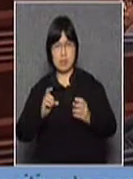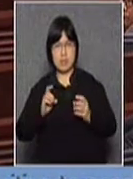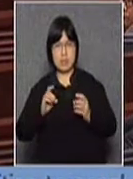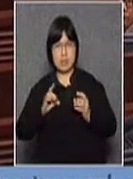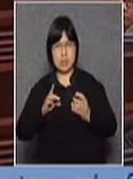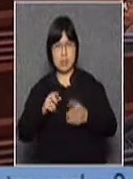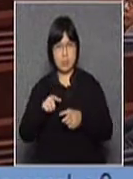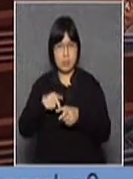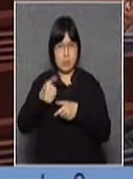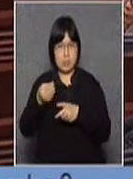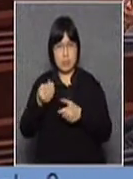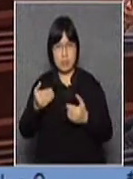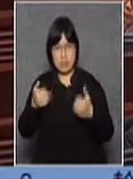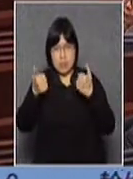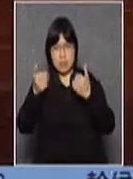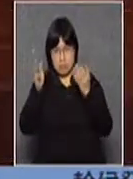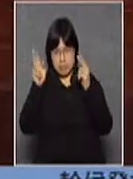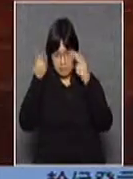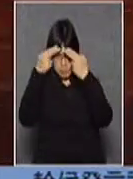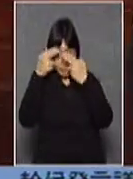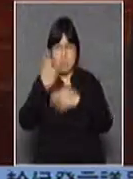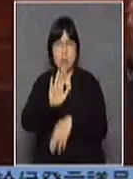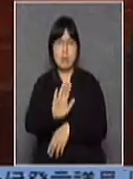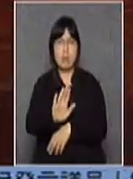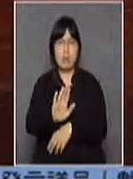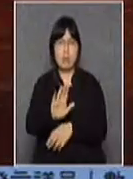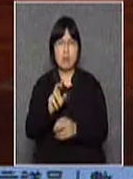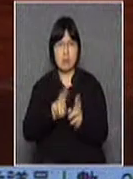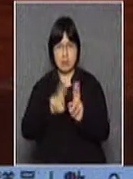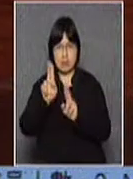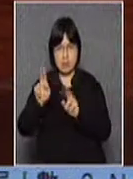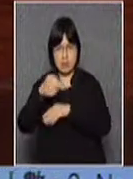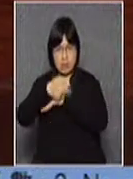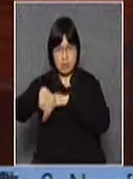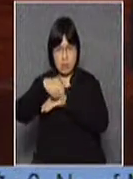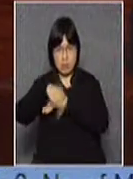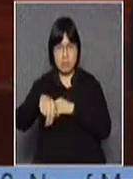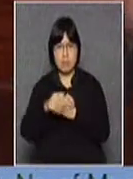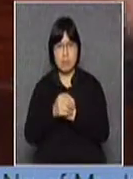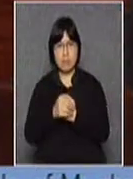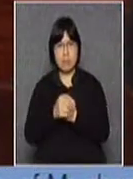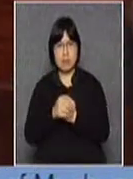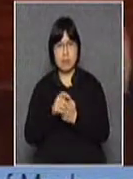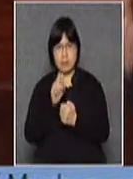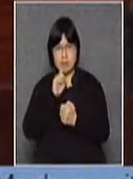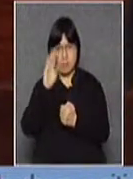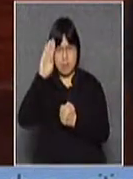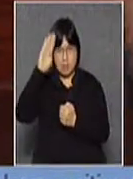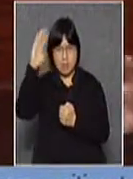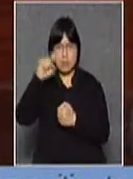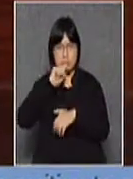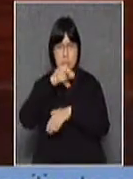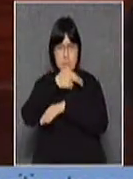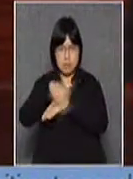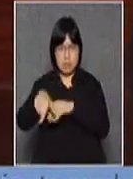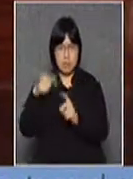狭隘嘅思维啊嘛。城市规划是一个嘅有理想、有设计、有目